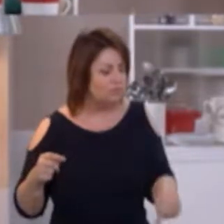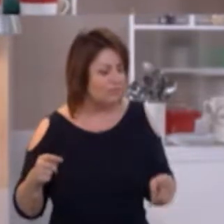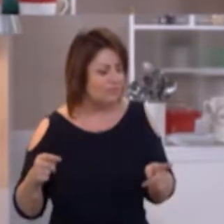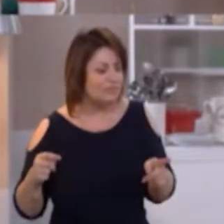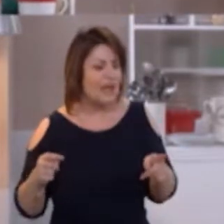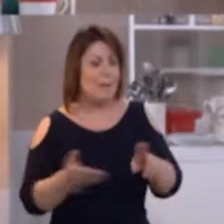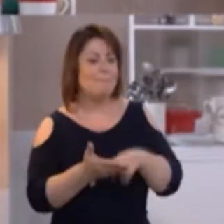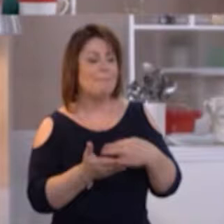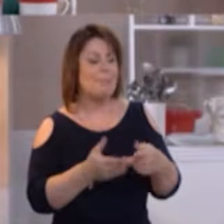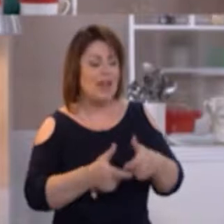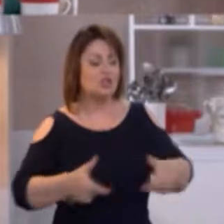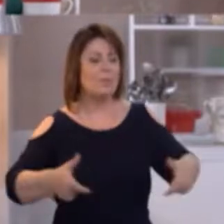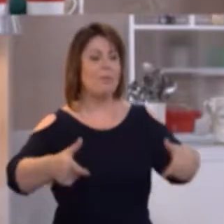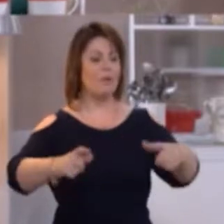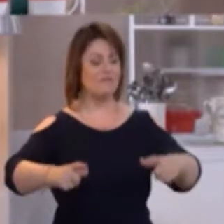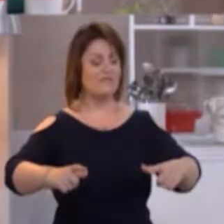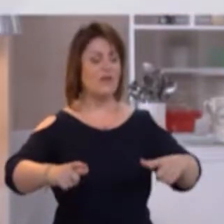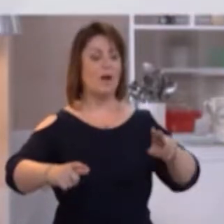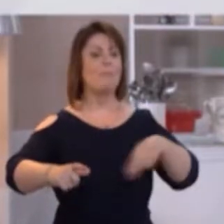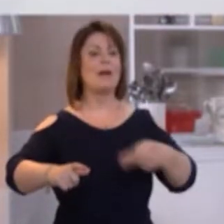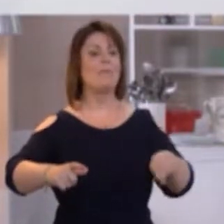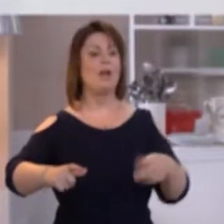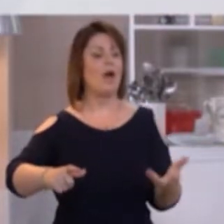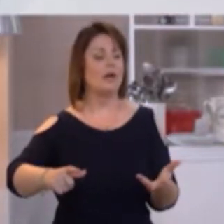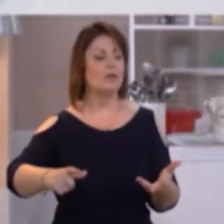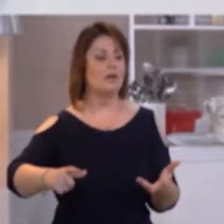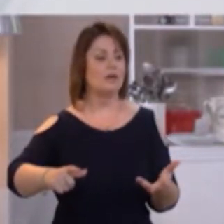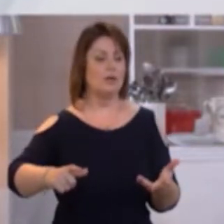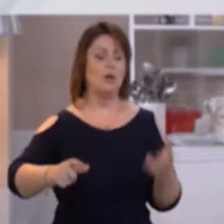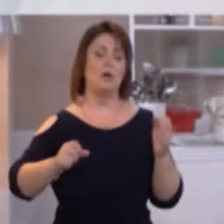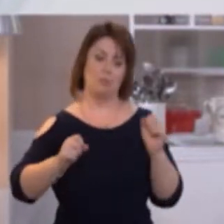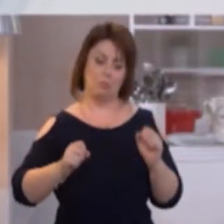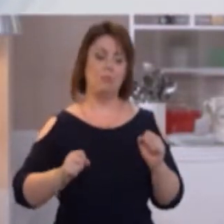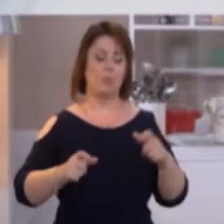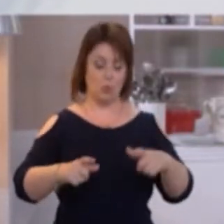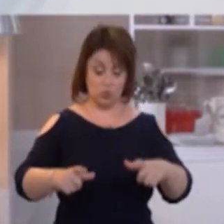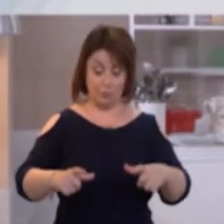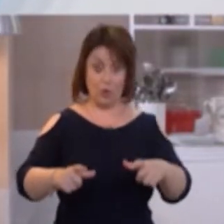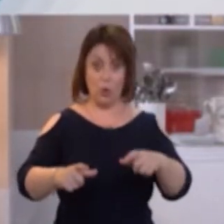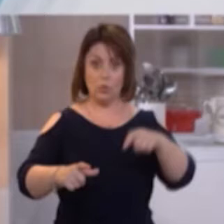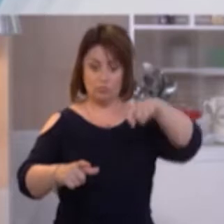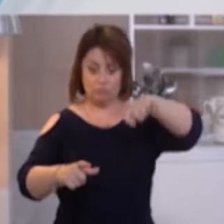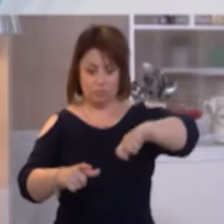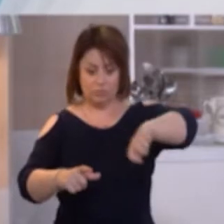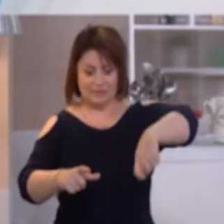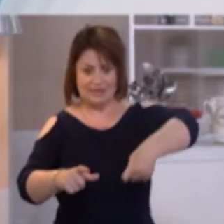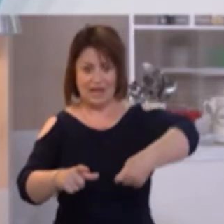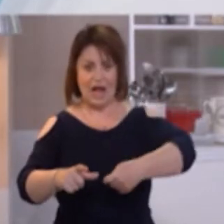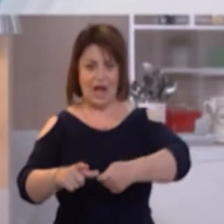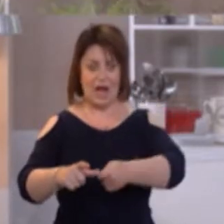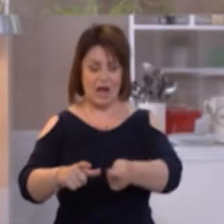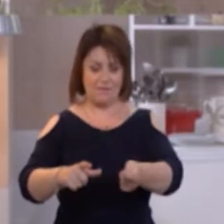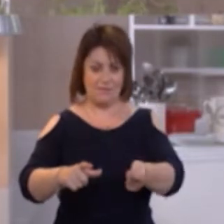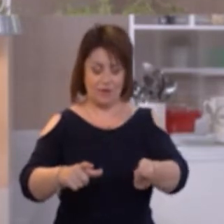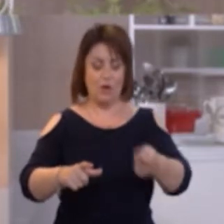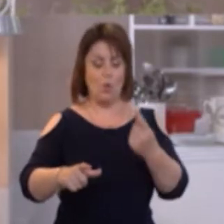La marmellata sul ciambellone. La marmellata sul ciambellone possiamo anche... scavarlo leggermente, tipo, di proprio un